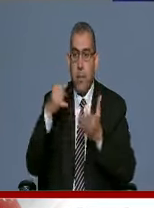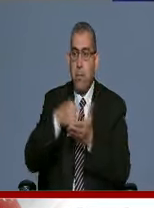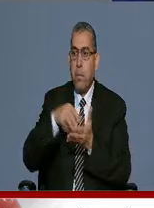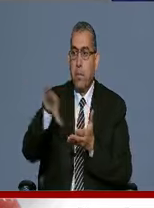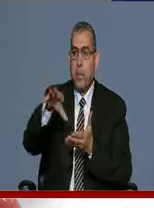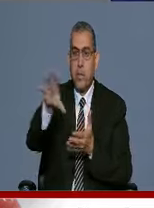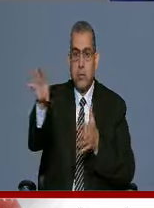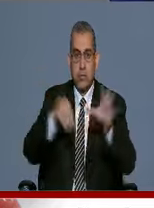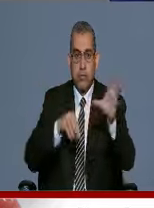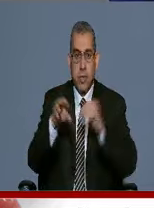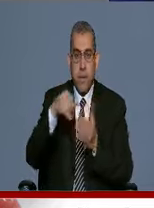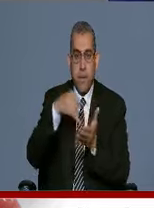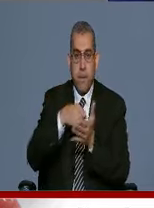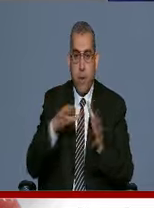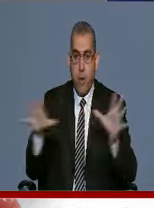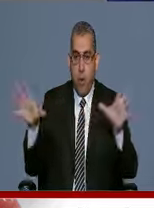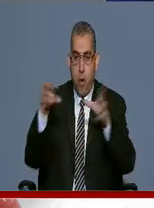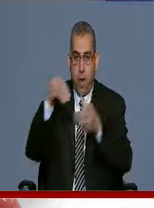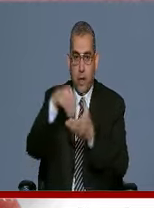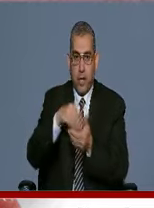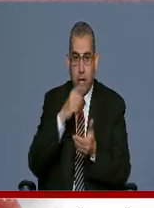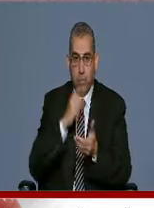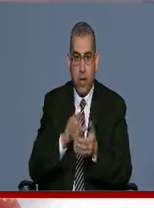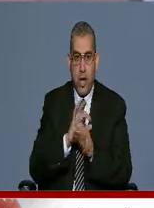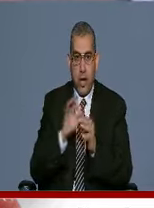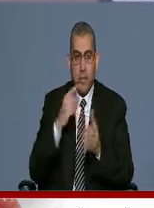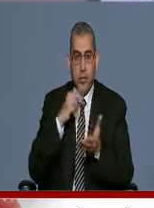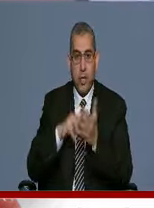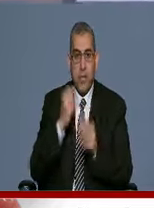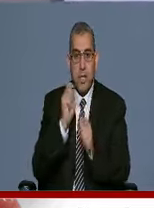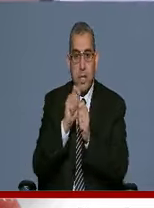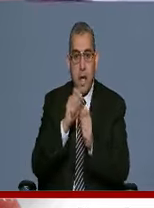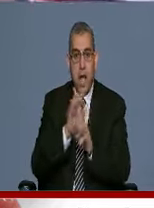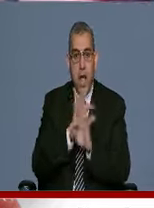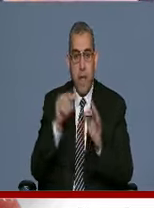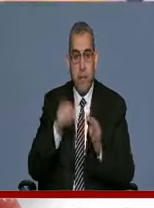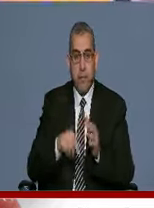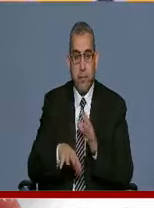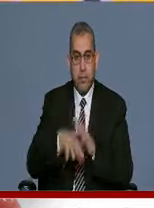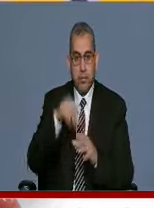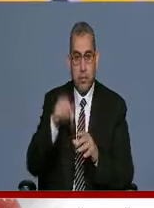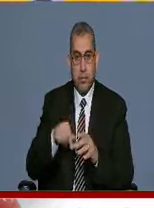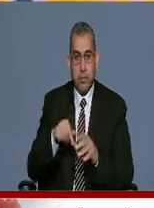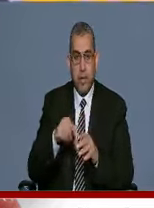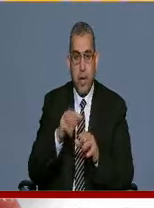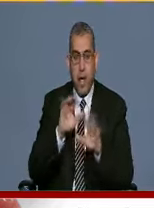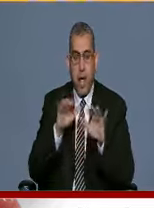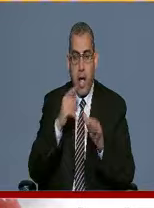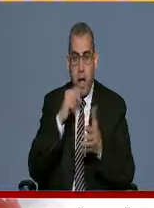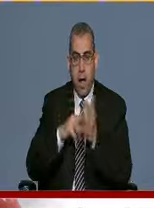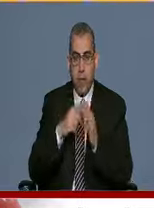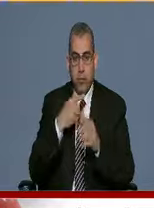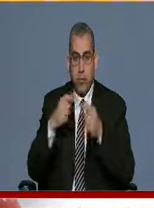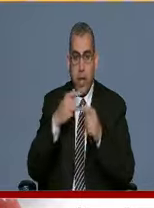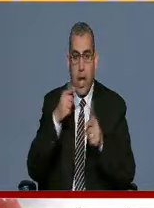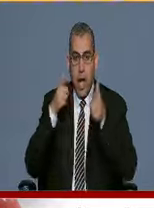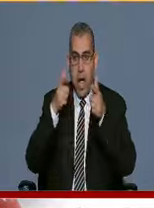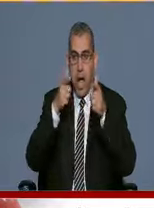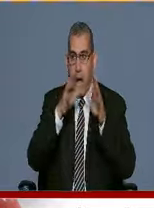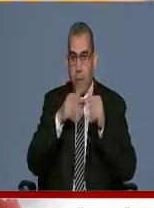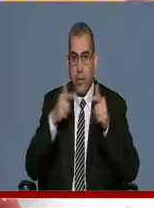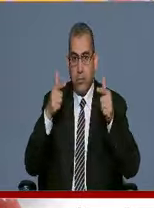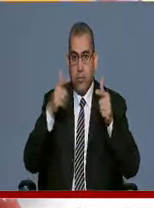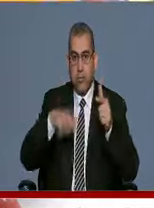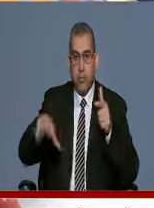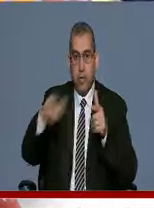مراكز البيانات المختلفة، بعض الصناعات المختلفة زي بيانات الحركة للصادرات والوردات اللي جاية من